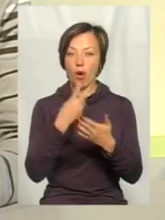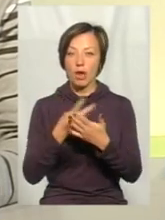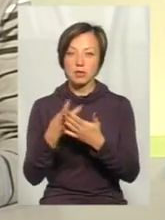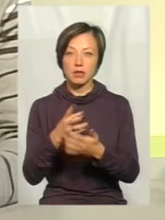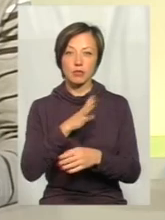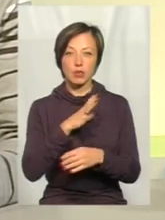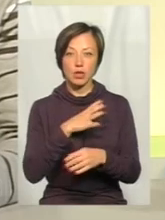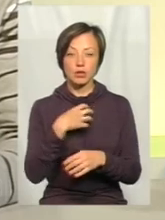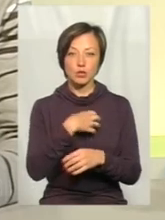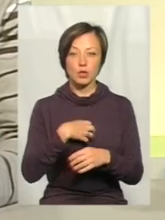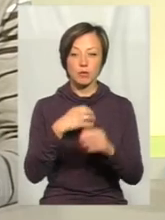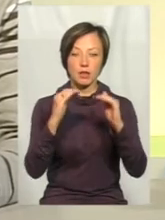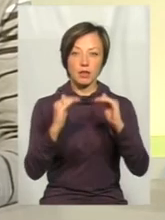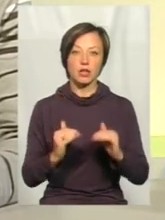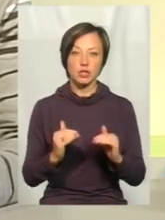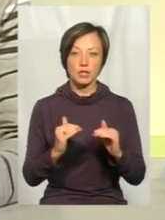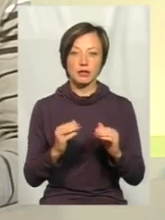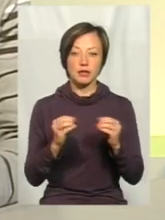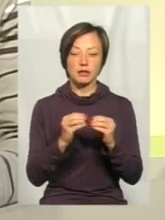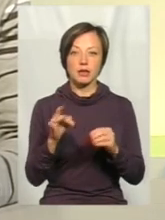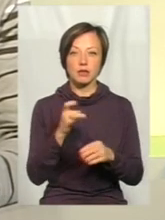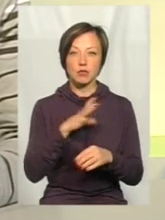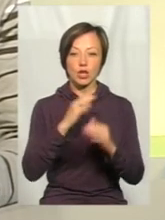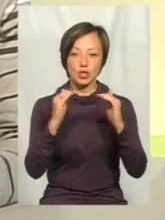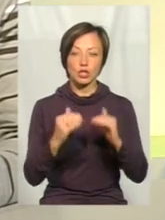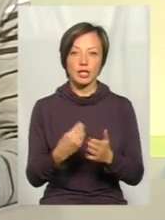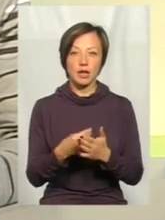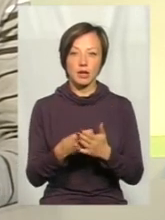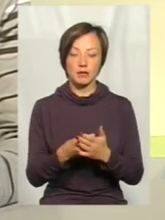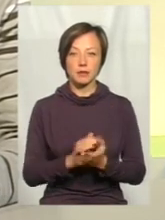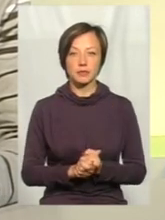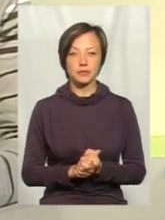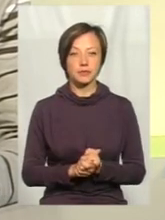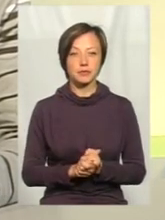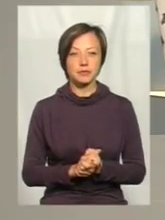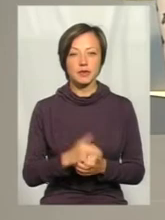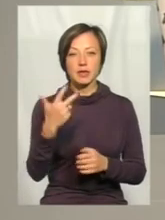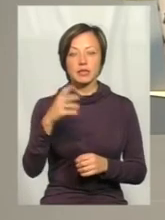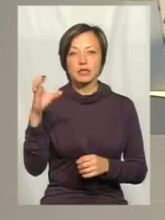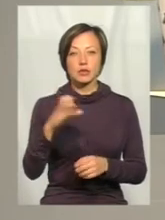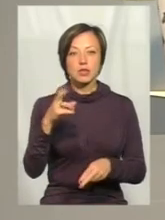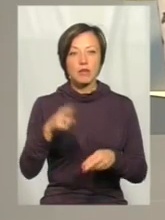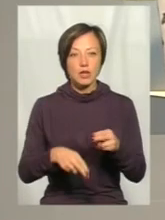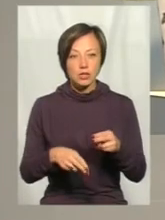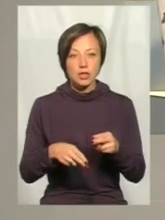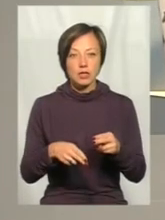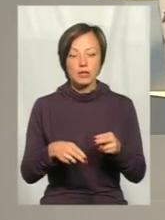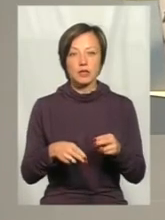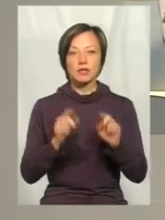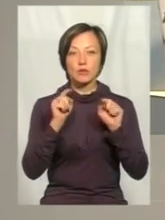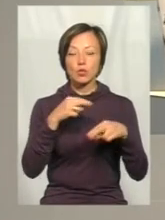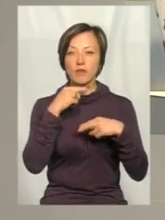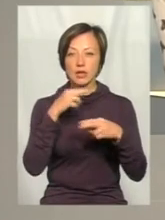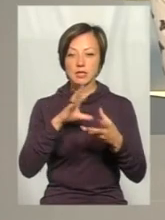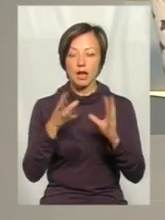були суттєво нижчі, там на десятки разів були нижчі тарифи. І в нас, так. Перепрошую, бо 30 секунд до завершення. От звернула увагу,